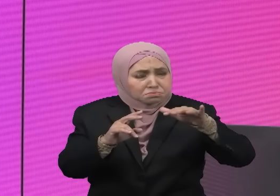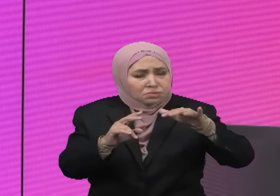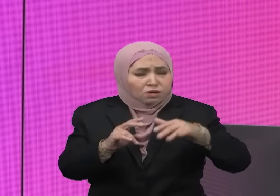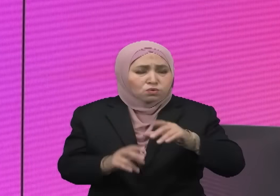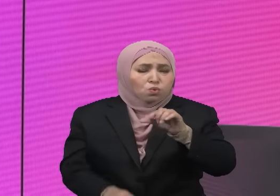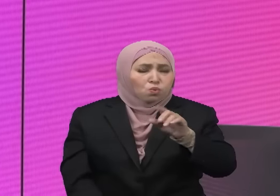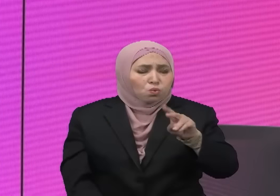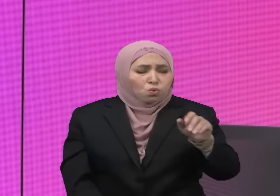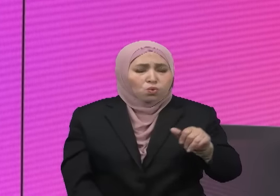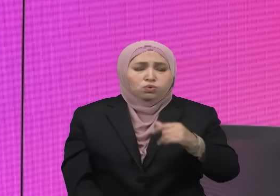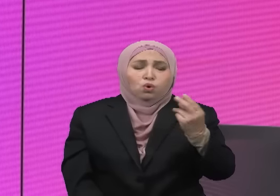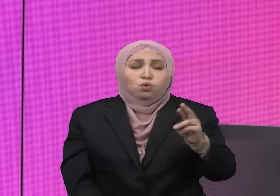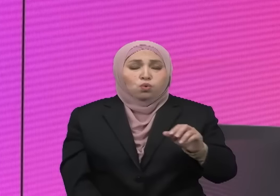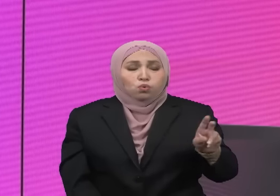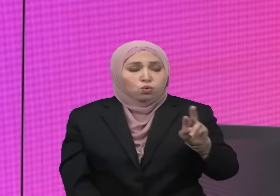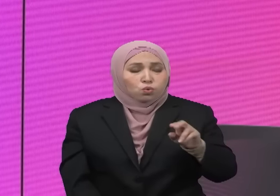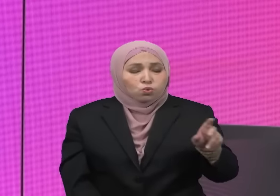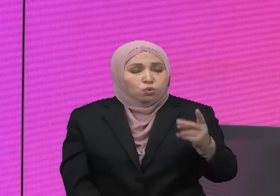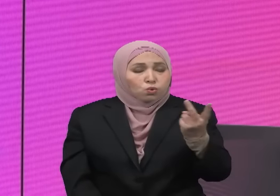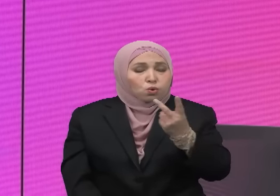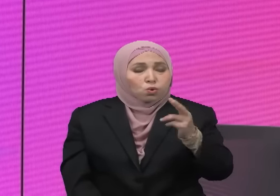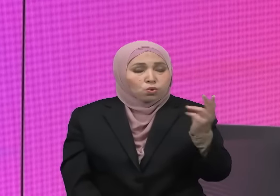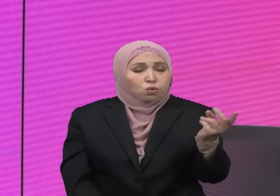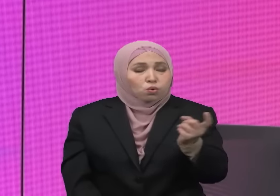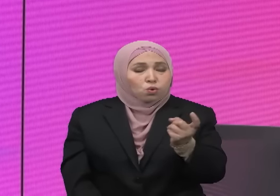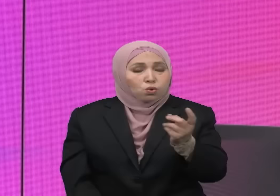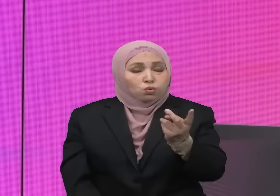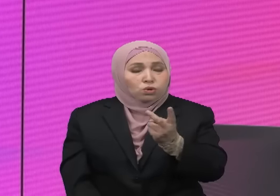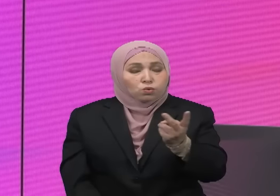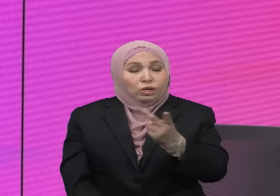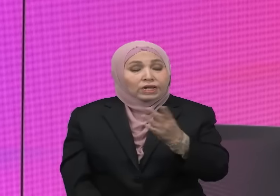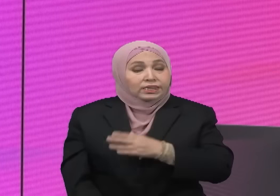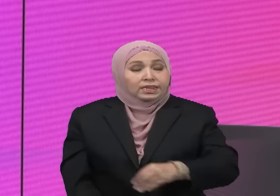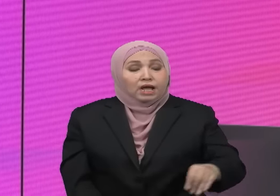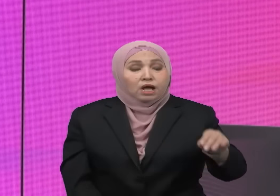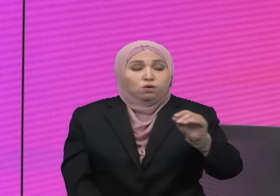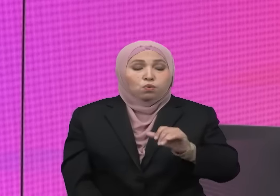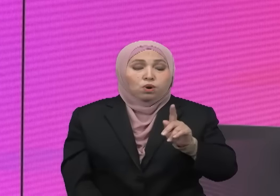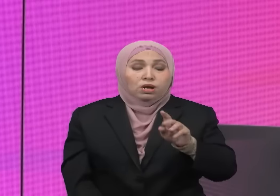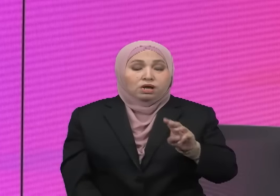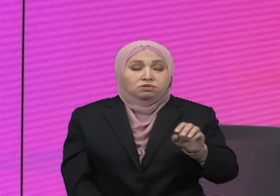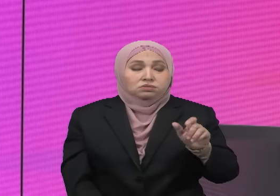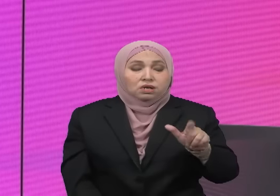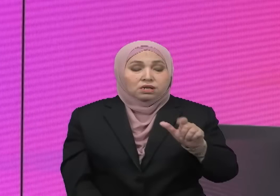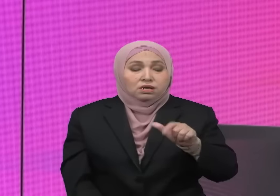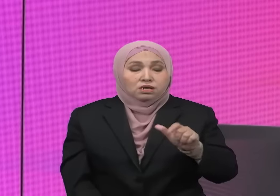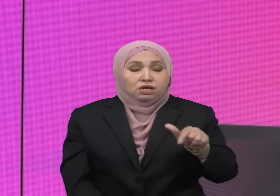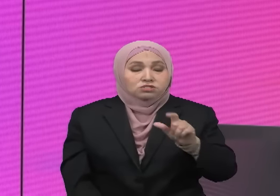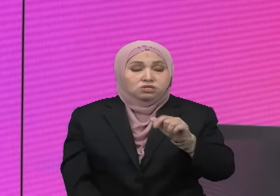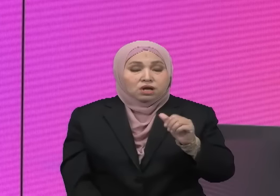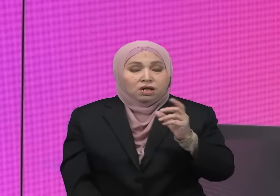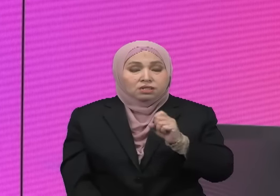guru ataupun ruru. Ha, ra dua-dua. Ha, okay. Baik. Wa kadhalika